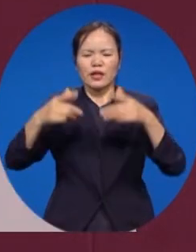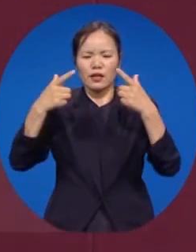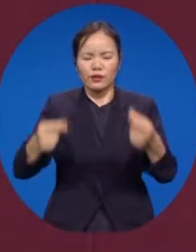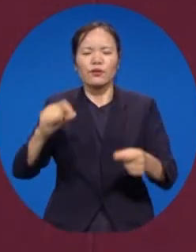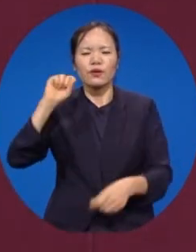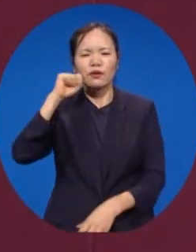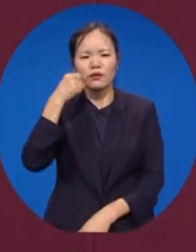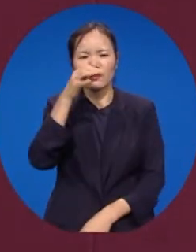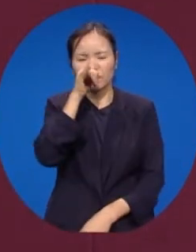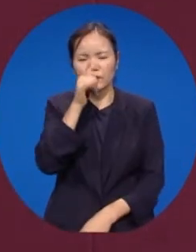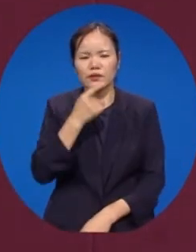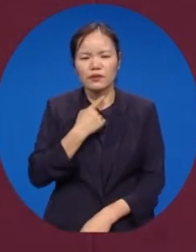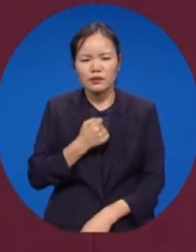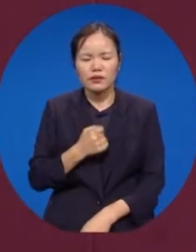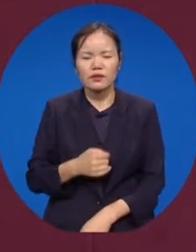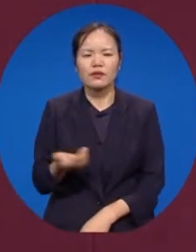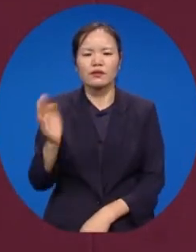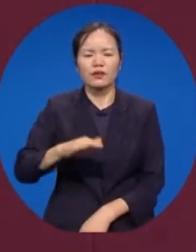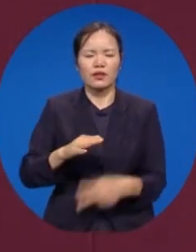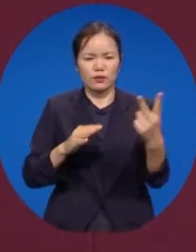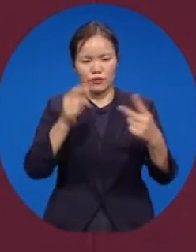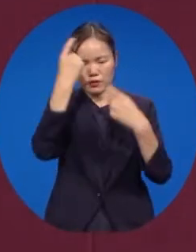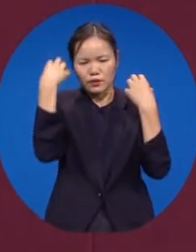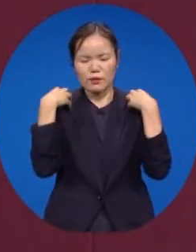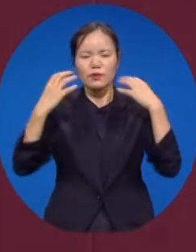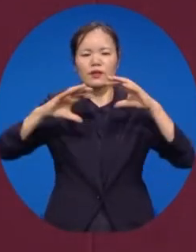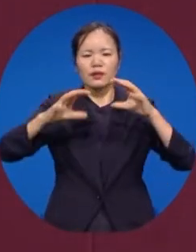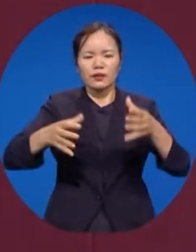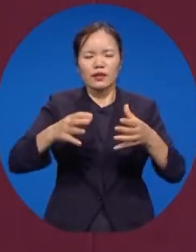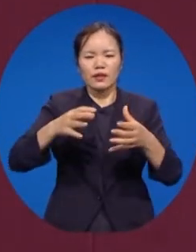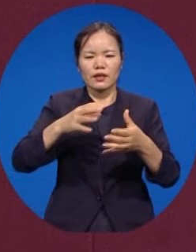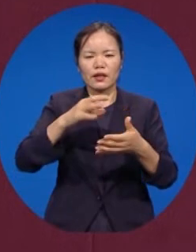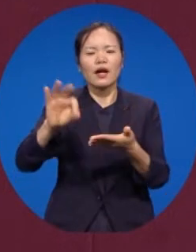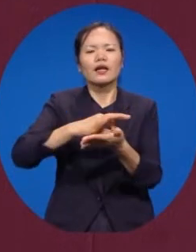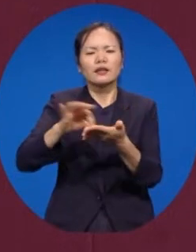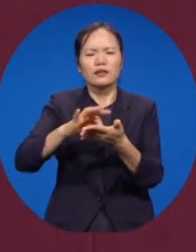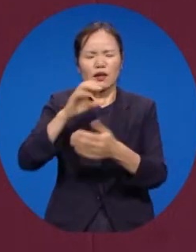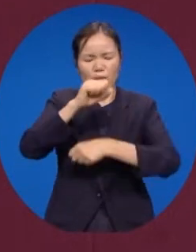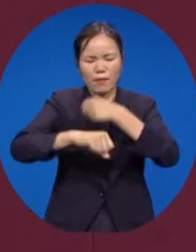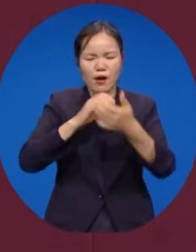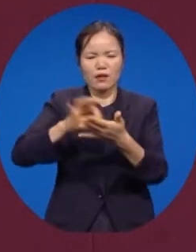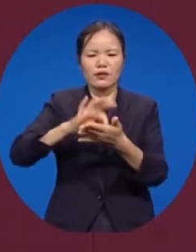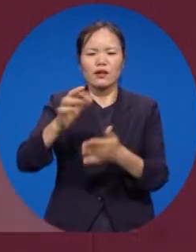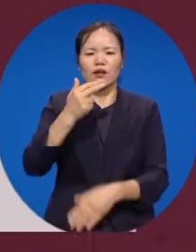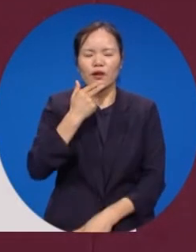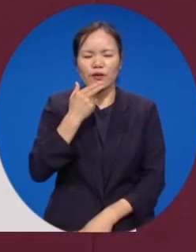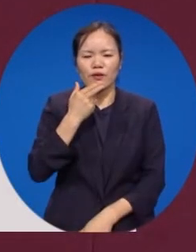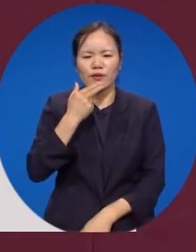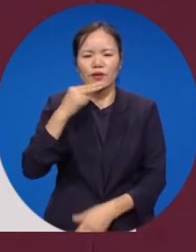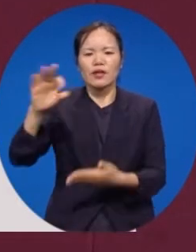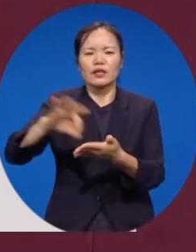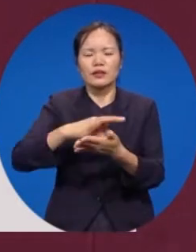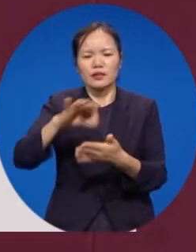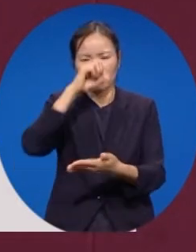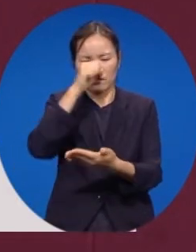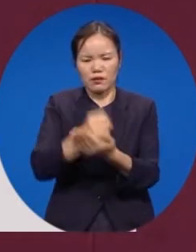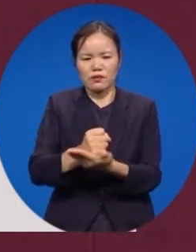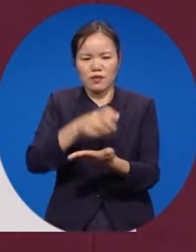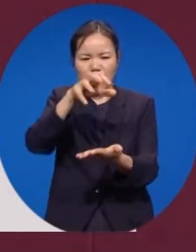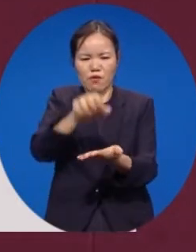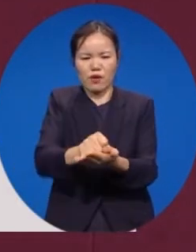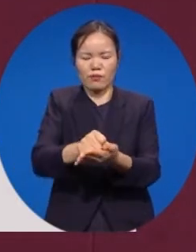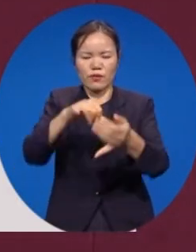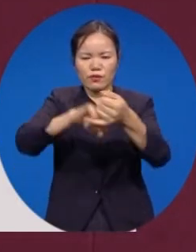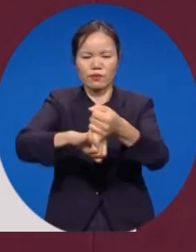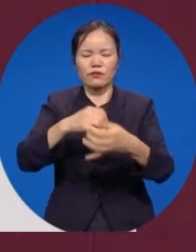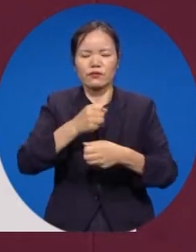어려움이었습니다. 그러나 두 정부는 나라 곳간을 함부로 흘지 않았고 재정 건전성 확보라는 원칙을